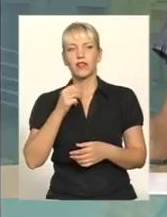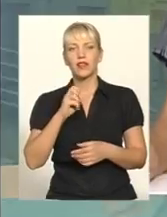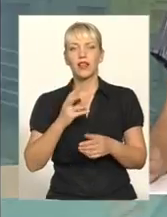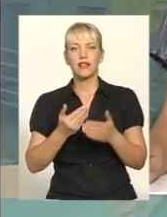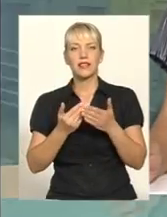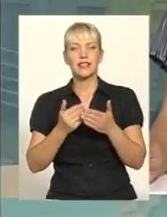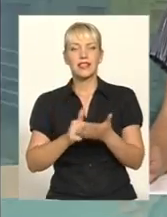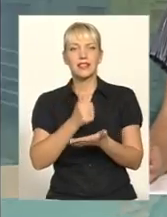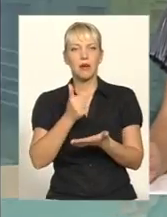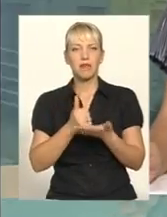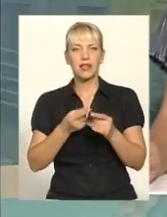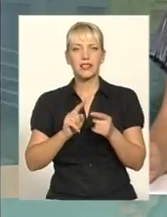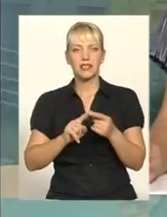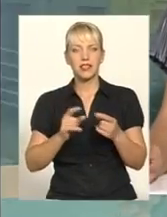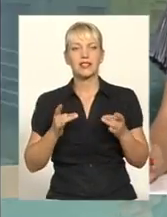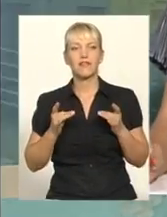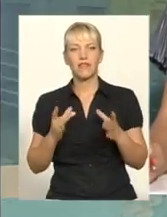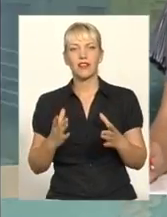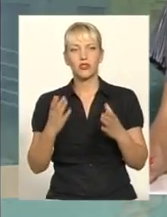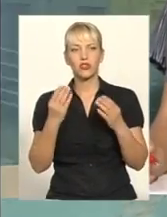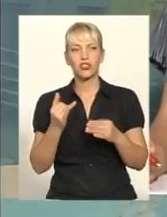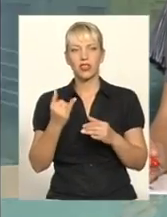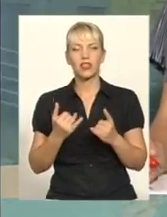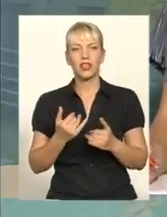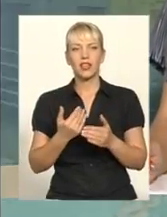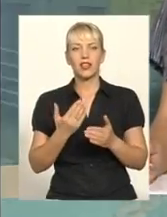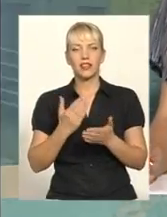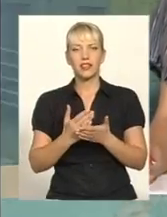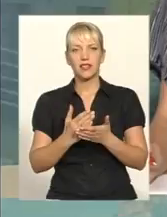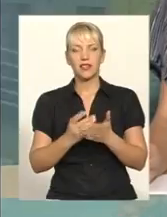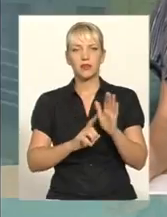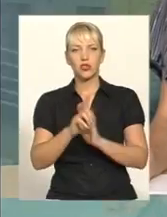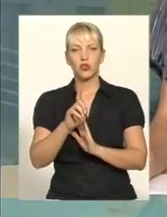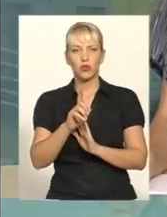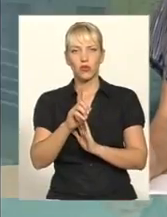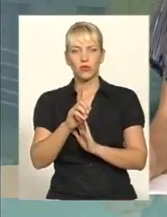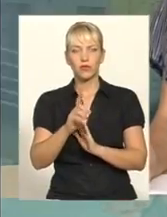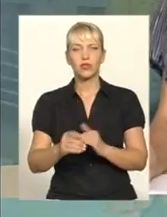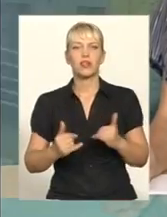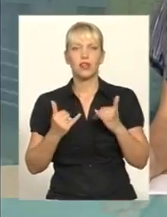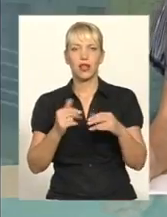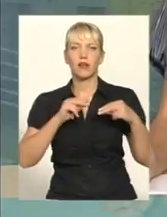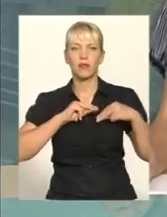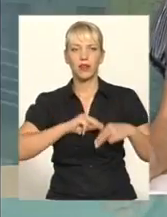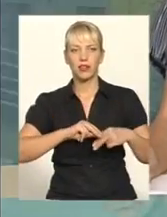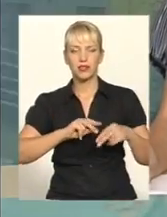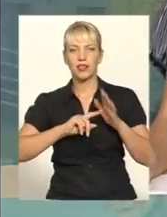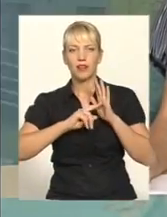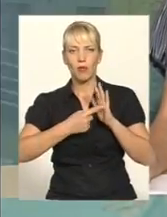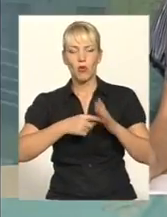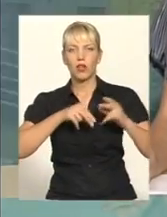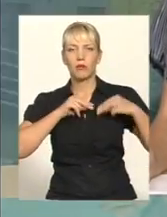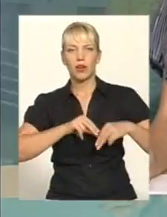насамперед, 1 вересня – це свято ще й є відправною точкою для праці, наполегливої